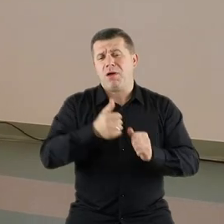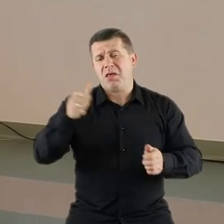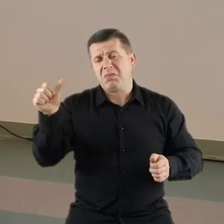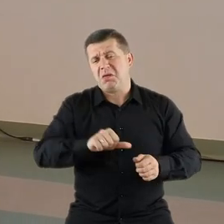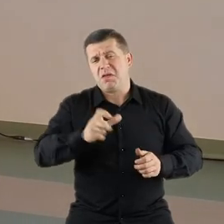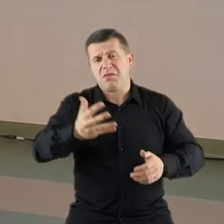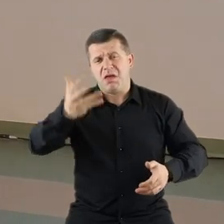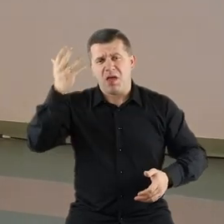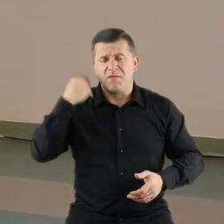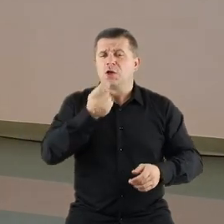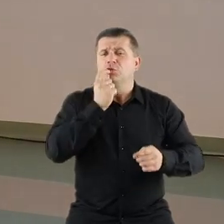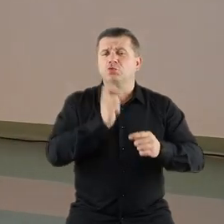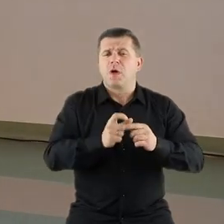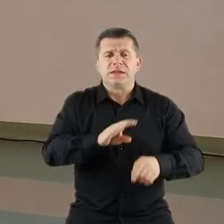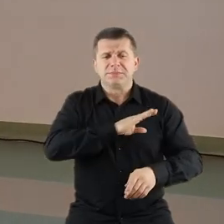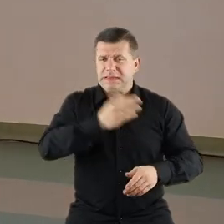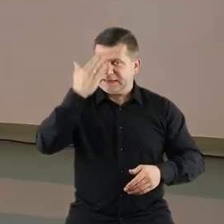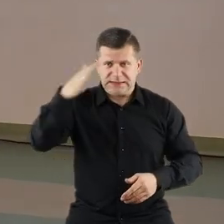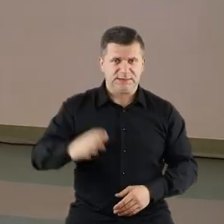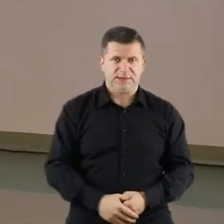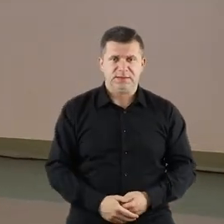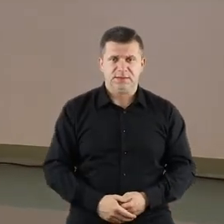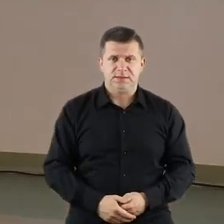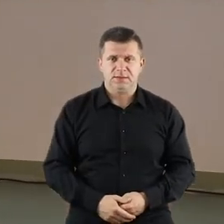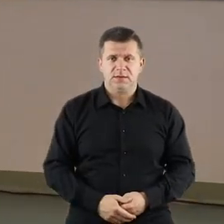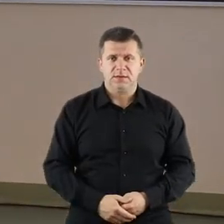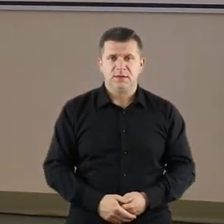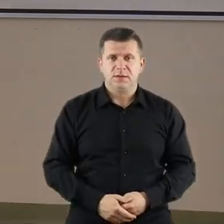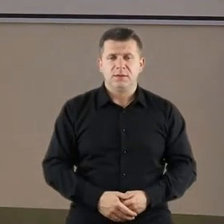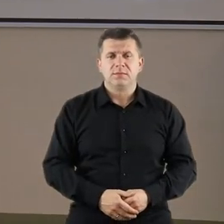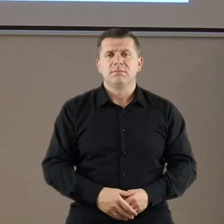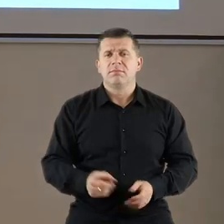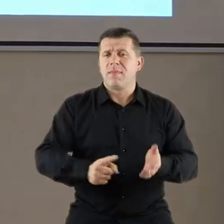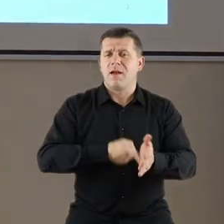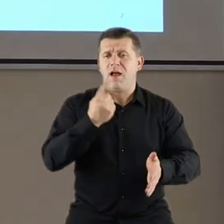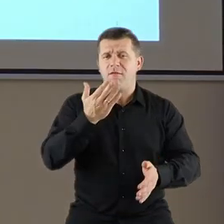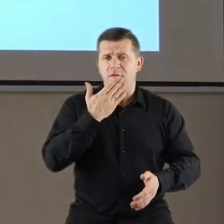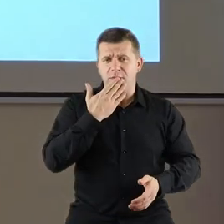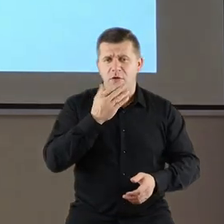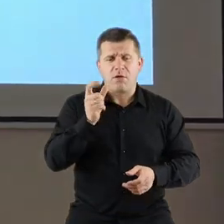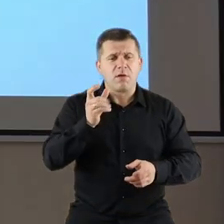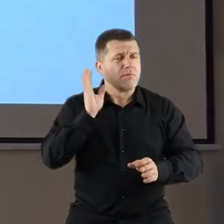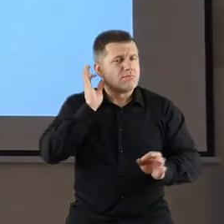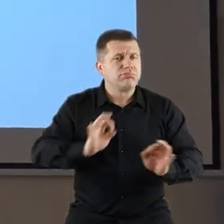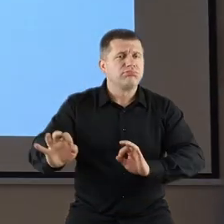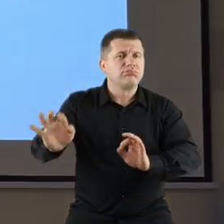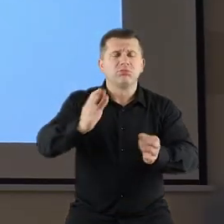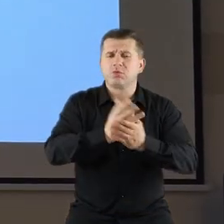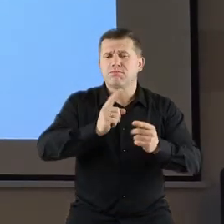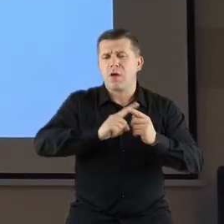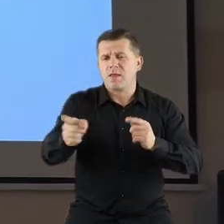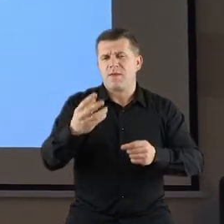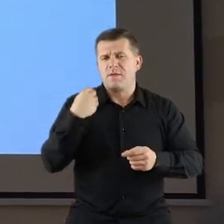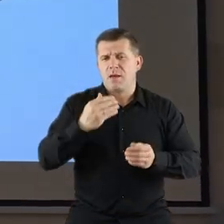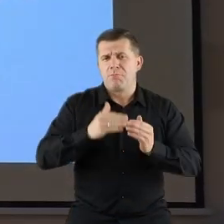tysiące bo słowa śmierci nie znają Jakby jakieś ptaki przeźroczyste raz wypowiedziane krążą już nawyki